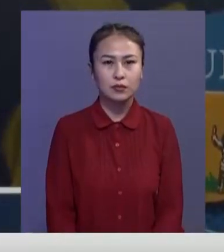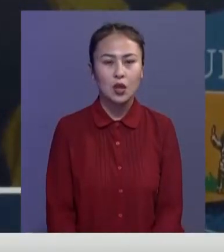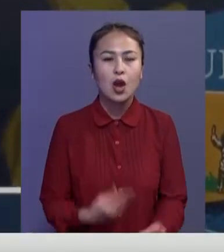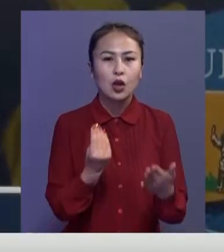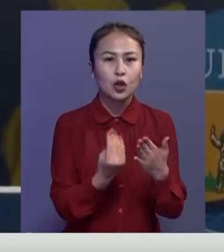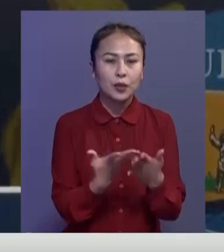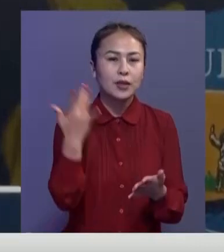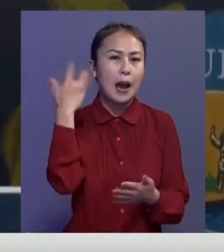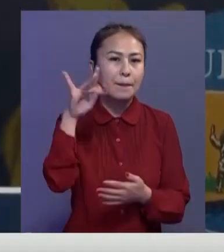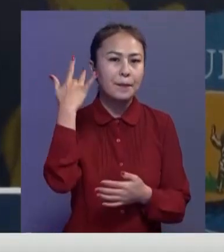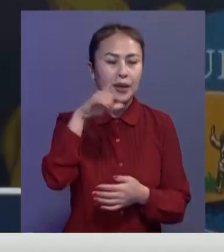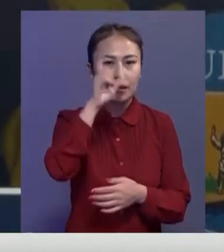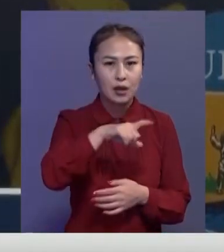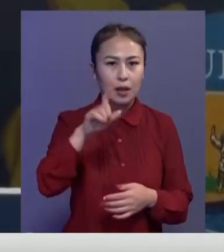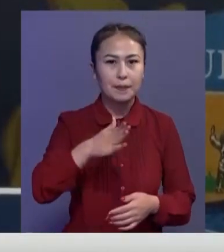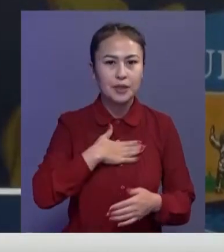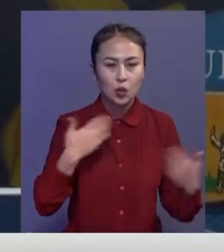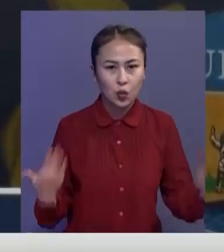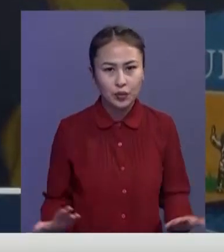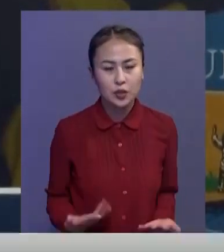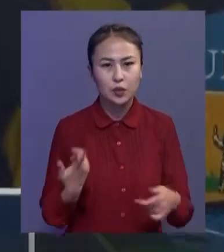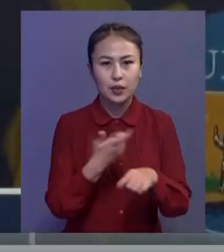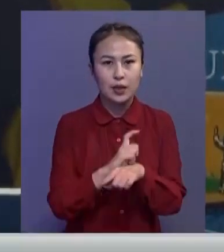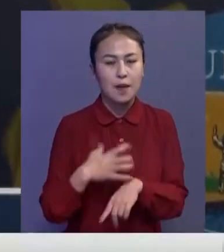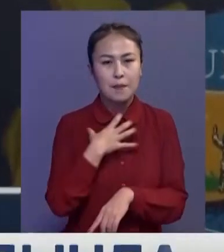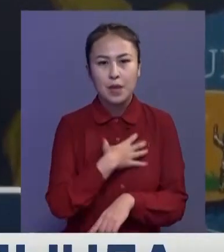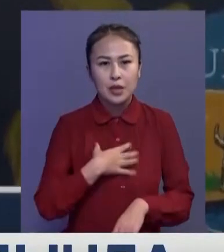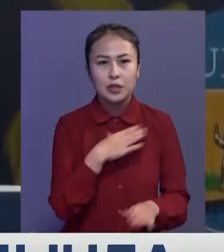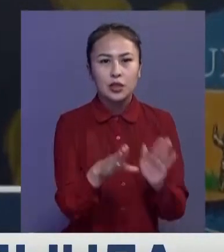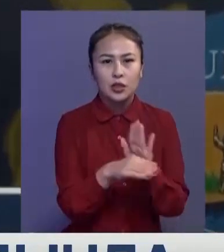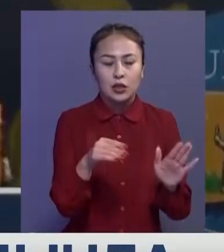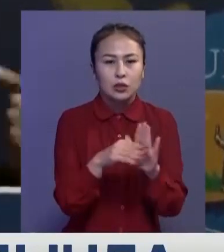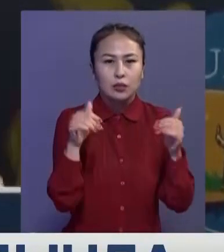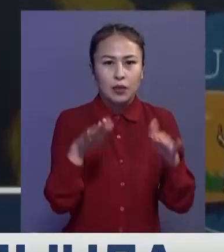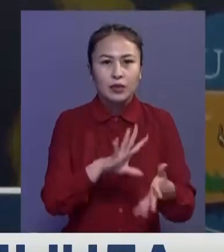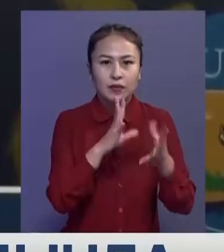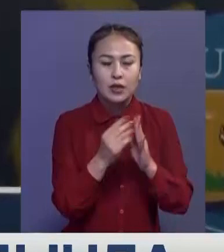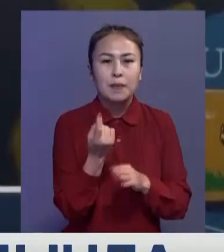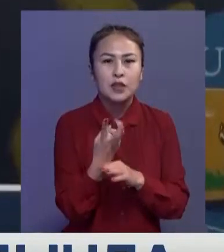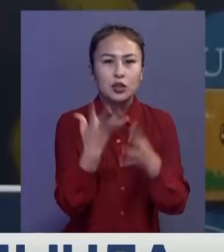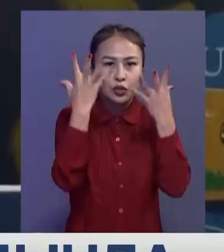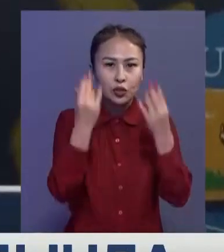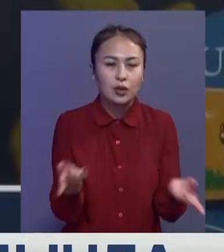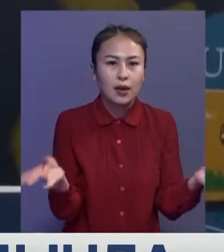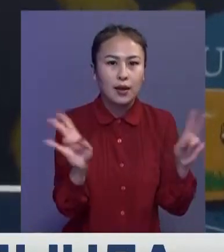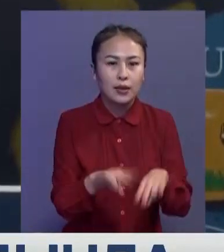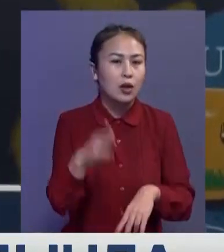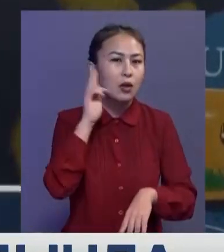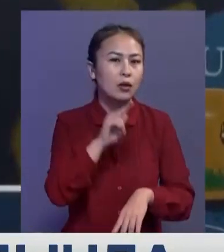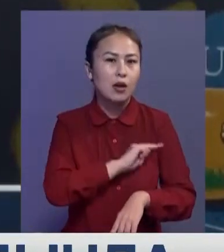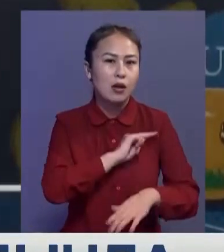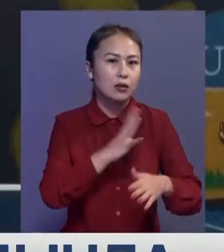Құрметті америкалықтар, біздің өміріміздегі ең маңызды және шешуші сайлауға бірнеше күн қалды. Президенттік қызметке келгелі